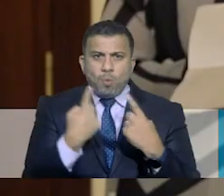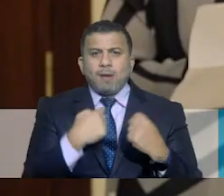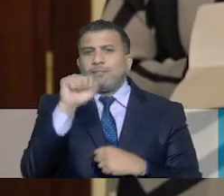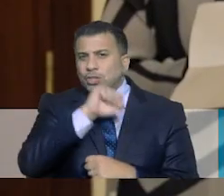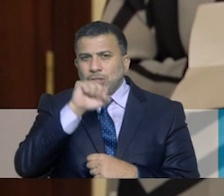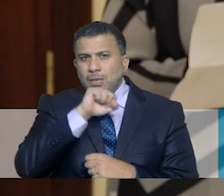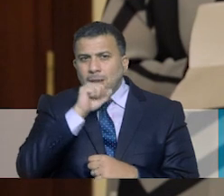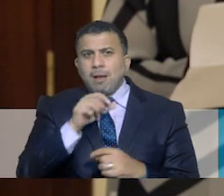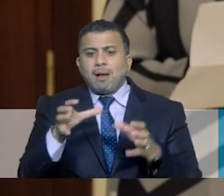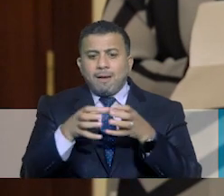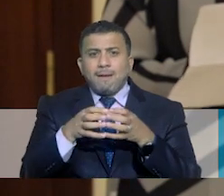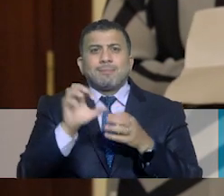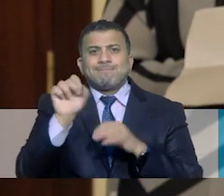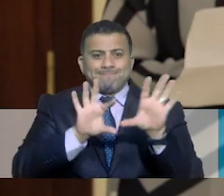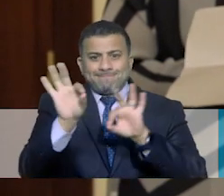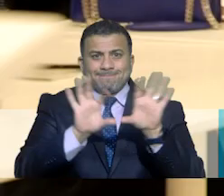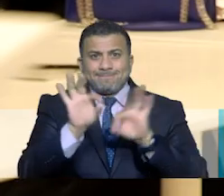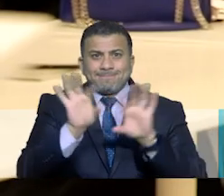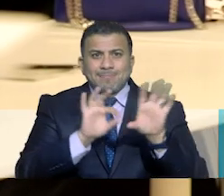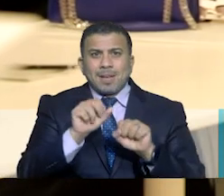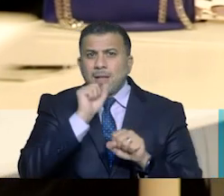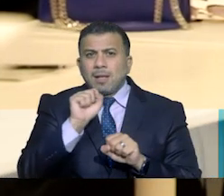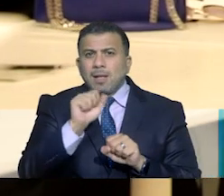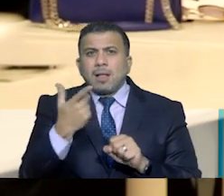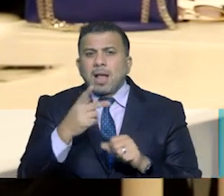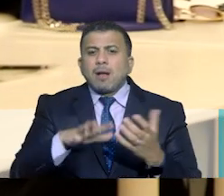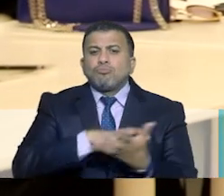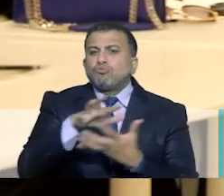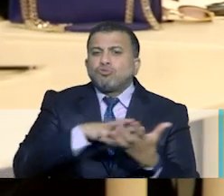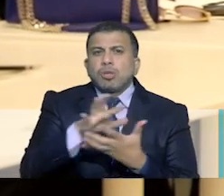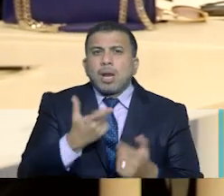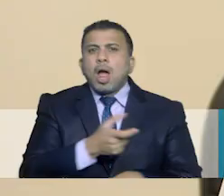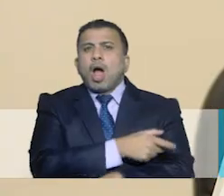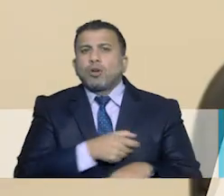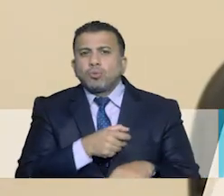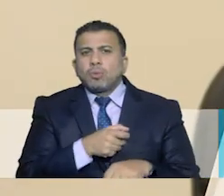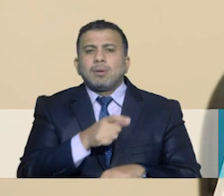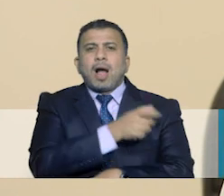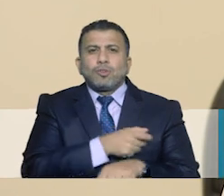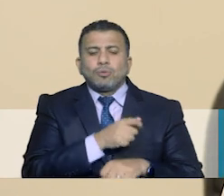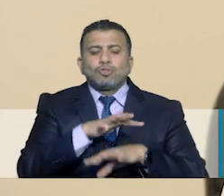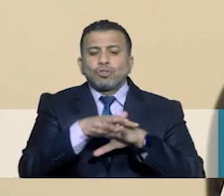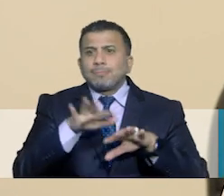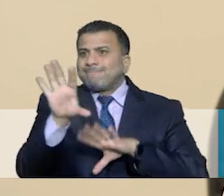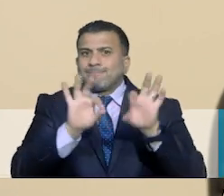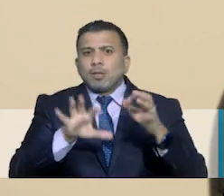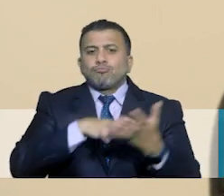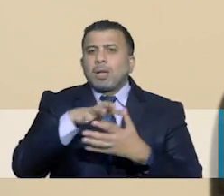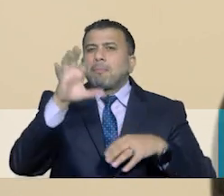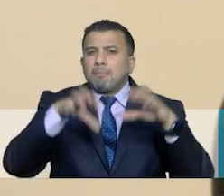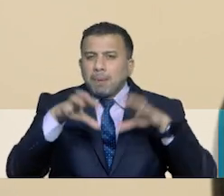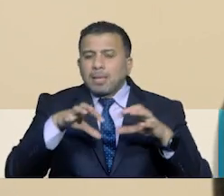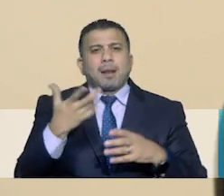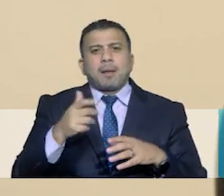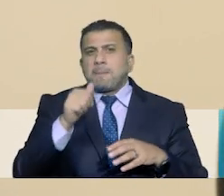الشارقه وفريق الازمات الذي يتم تشكيله حسب طبيعه الازمه بعضويه بعض اعضاء الشبكه كما يضم في